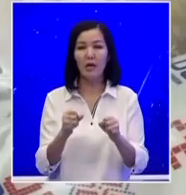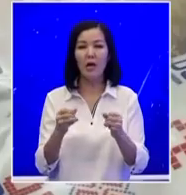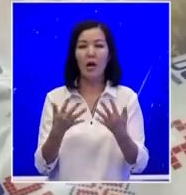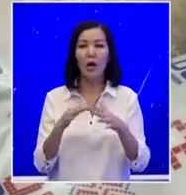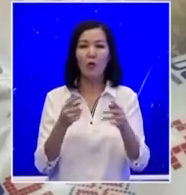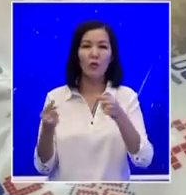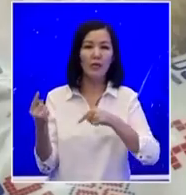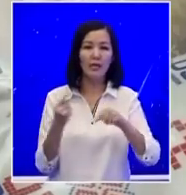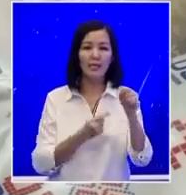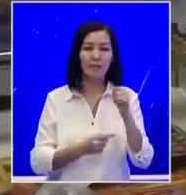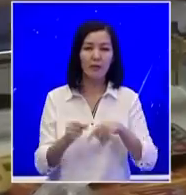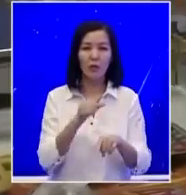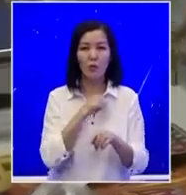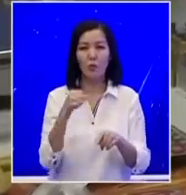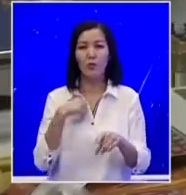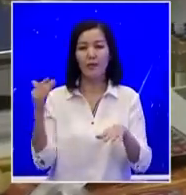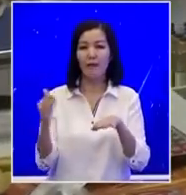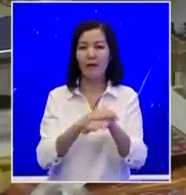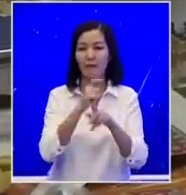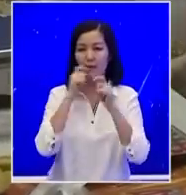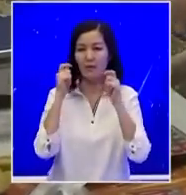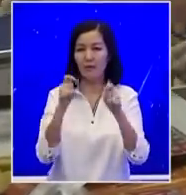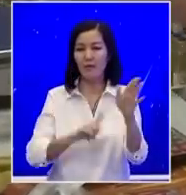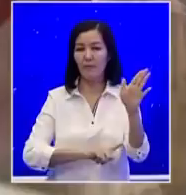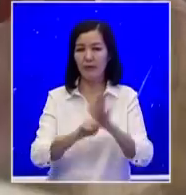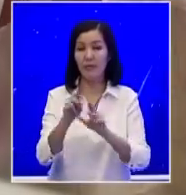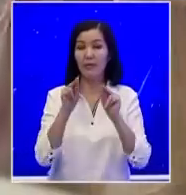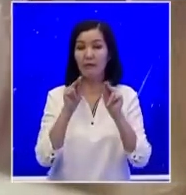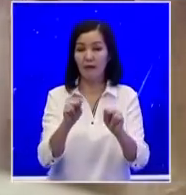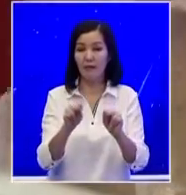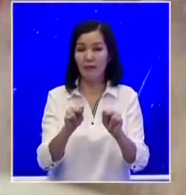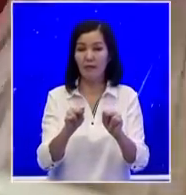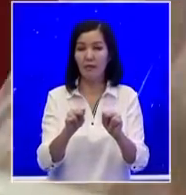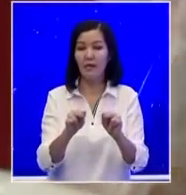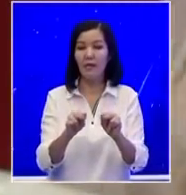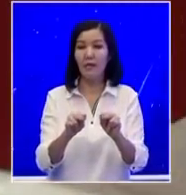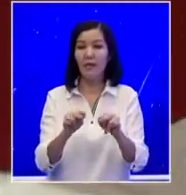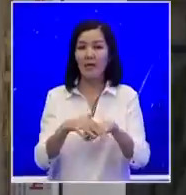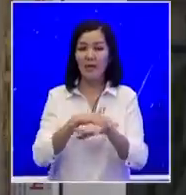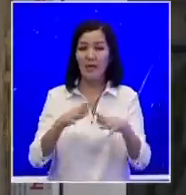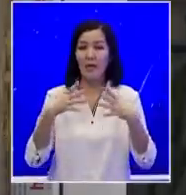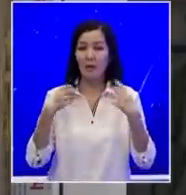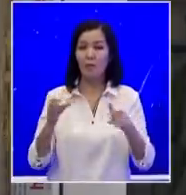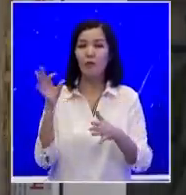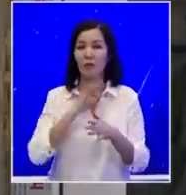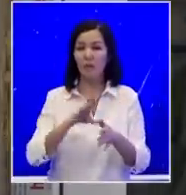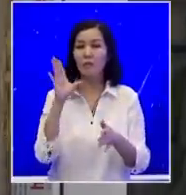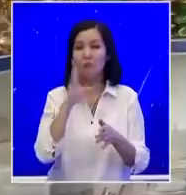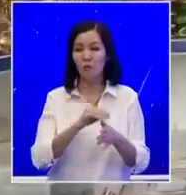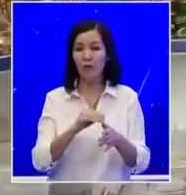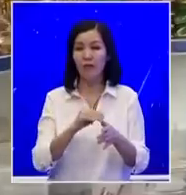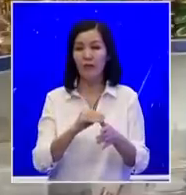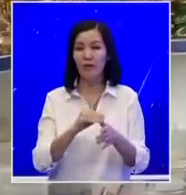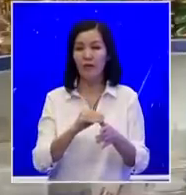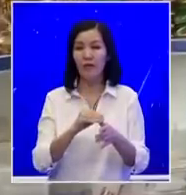кәсіпкері тыңнан бастама көтеріп қайырымдылыққа көшкен. Рас, дүние қолдың күрі. Ел аман болса табыс табылар, көрер пайда